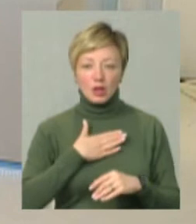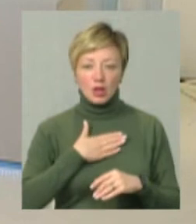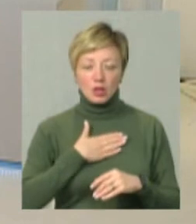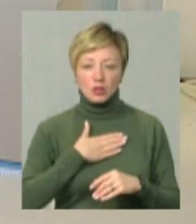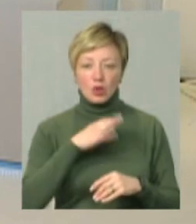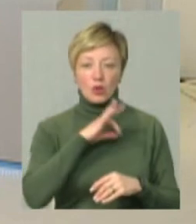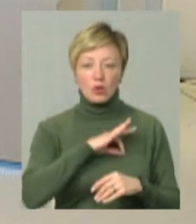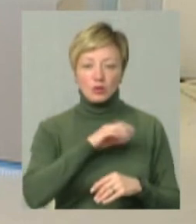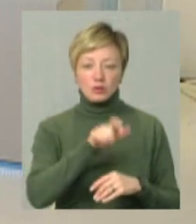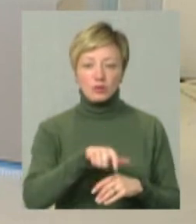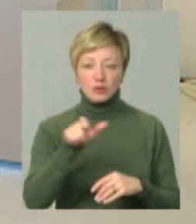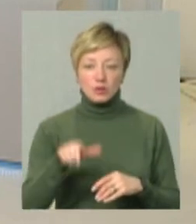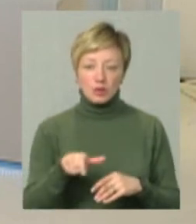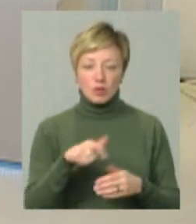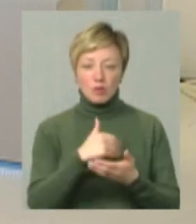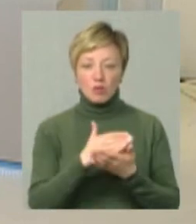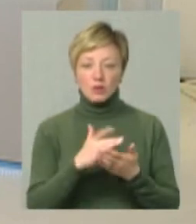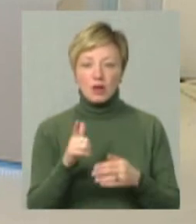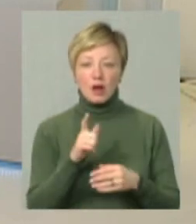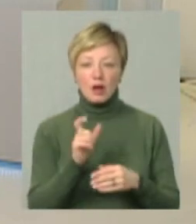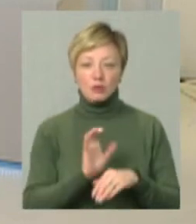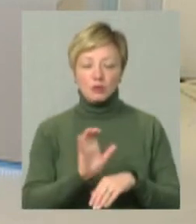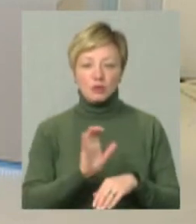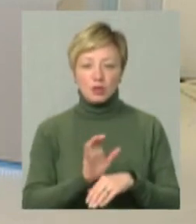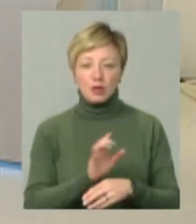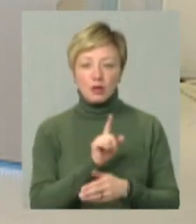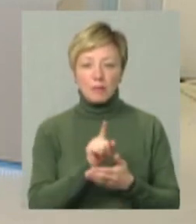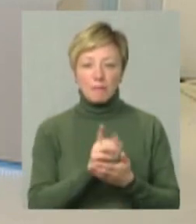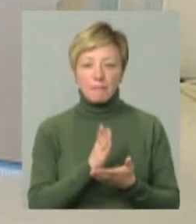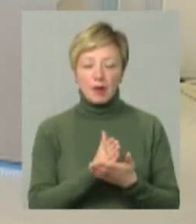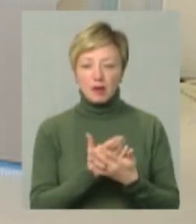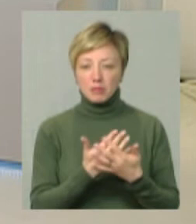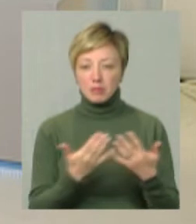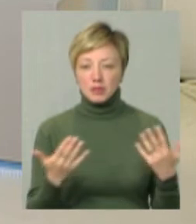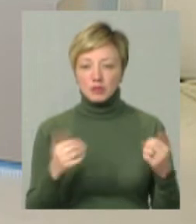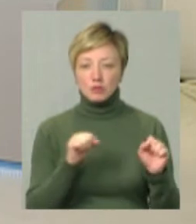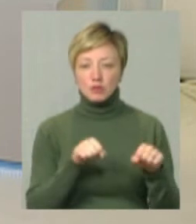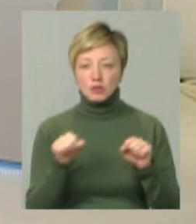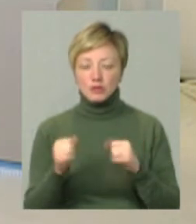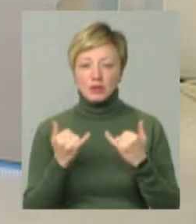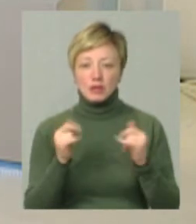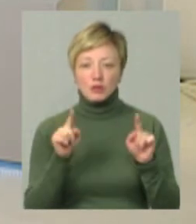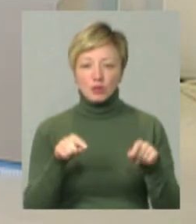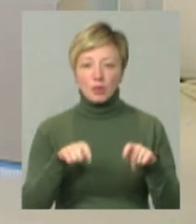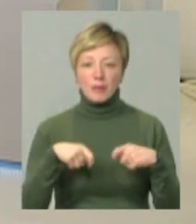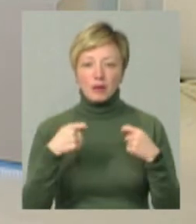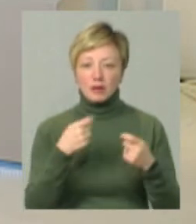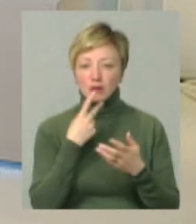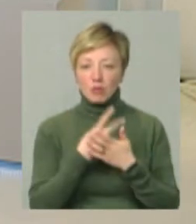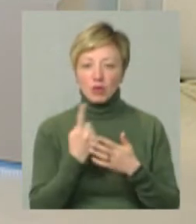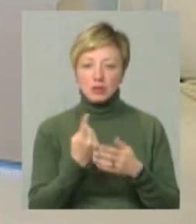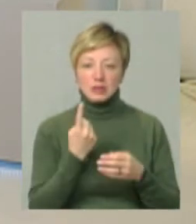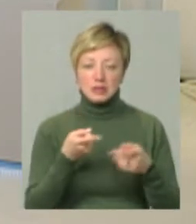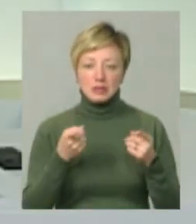наші користувачі послуг з газопостачання мають безліч можливостей для того, щоб передати